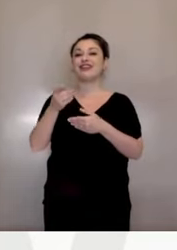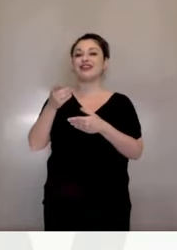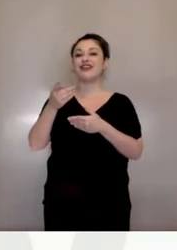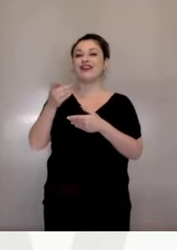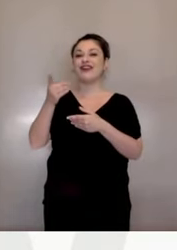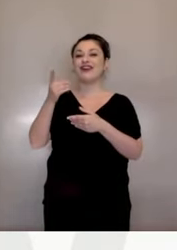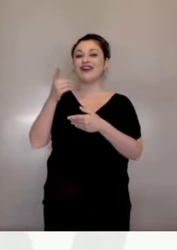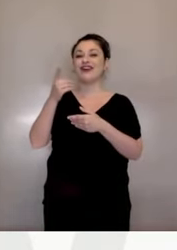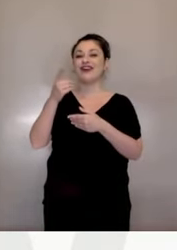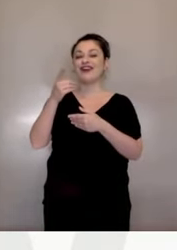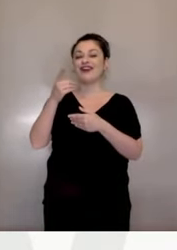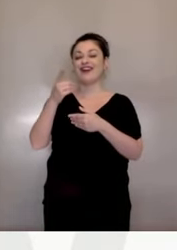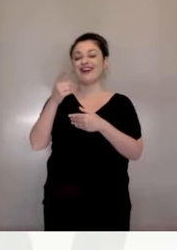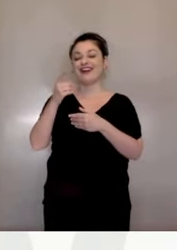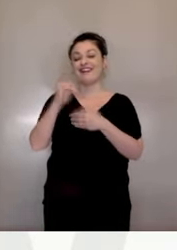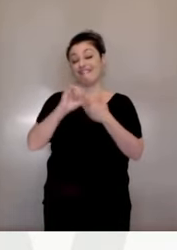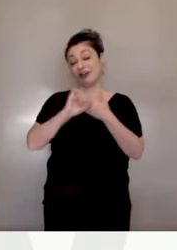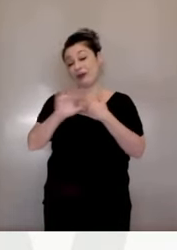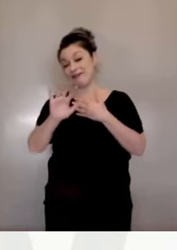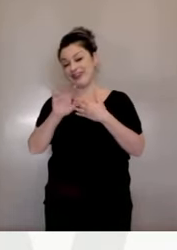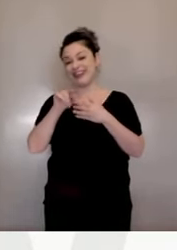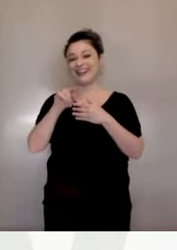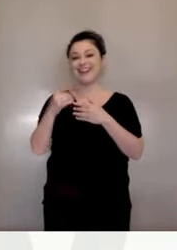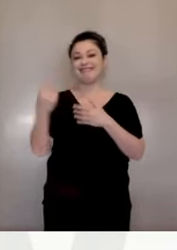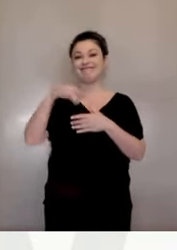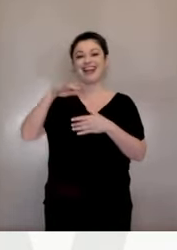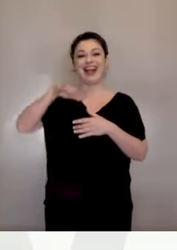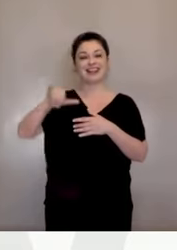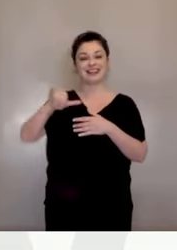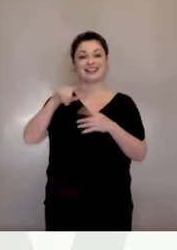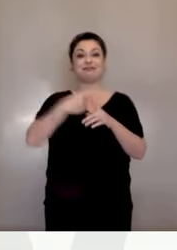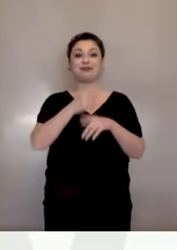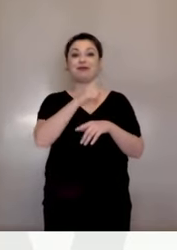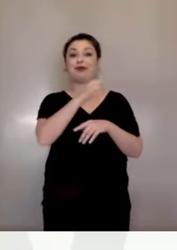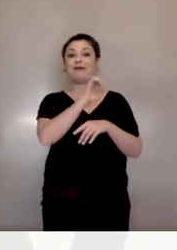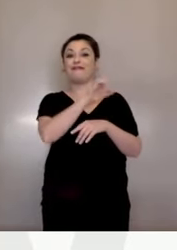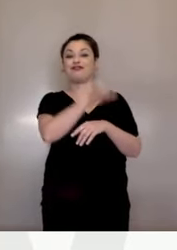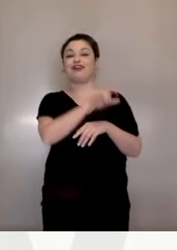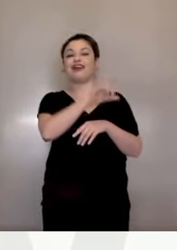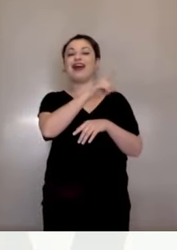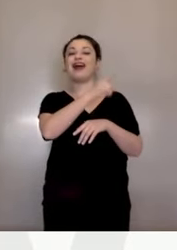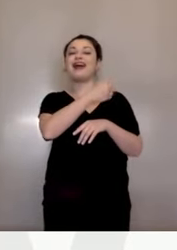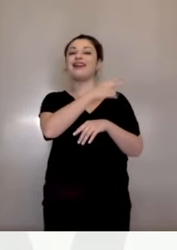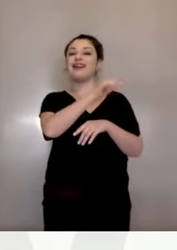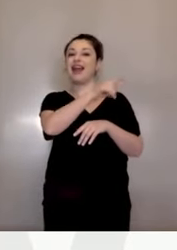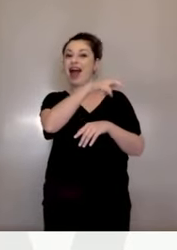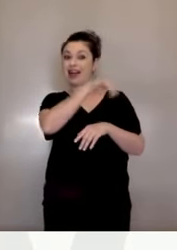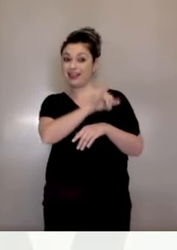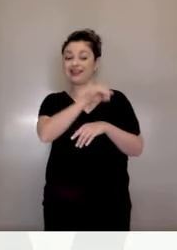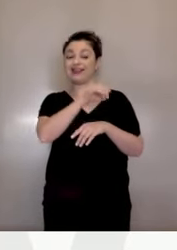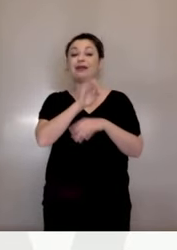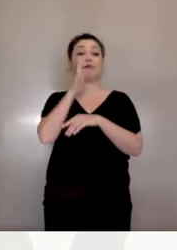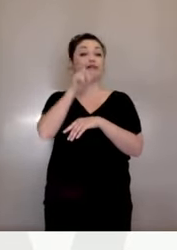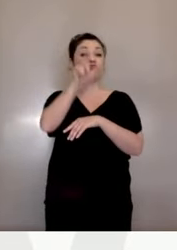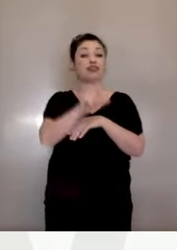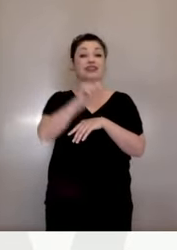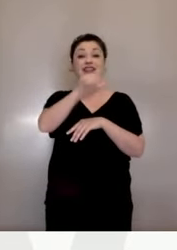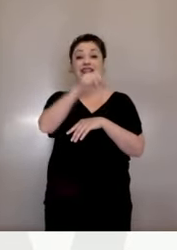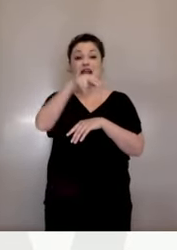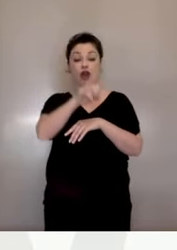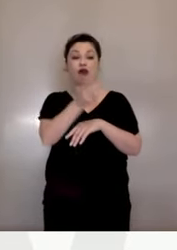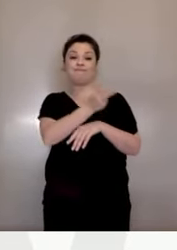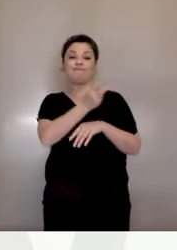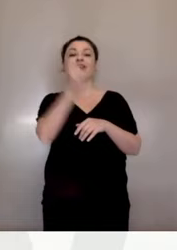il professor Nancy e ovviamente Marcello Ghilardi e Laura Sanò, docenti della nostra università,